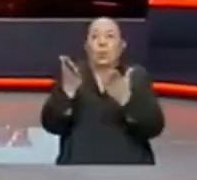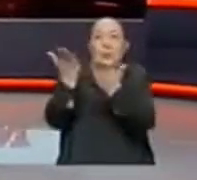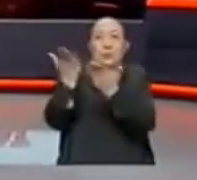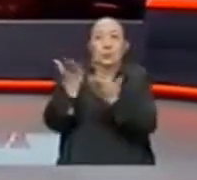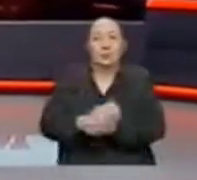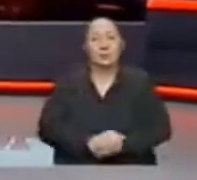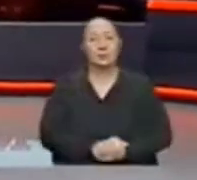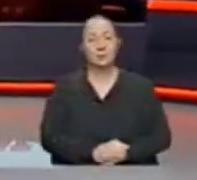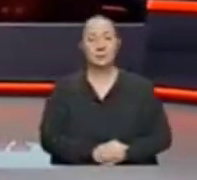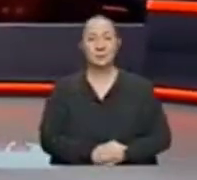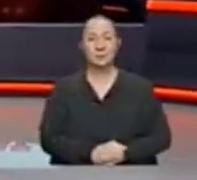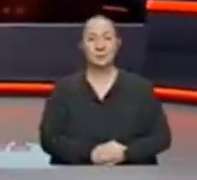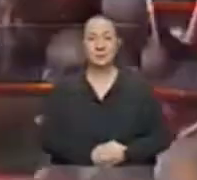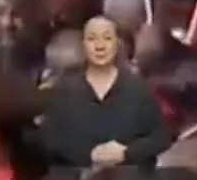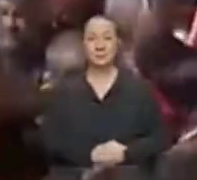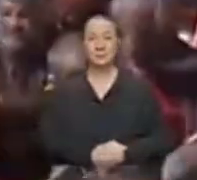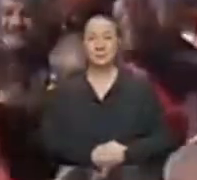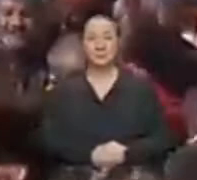işte.